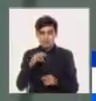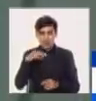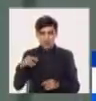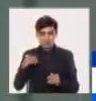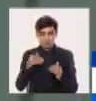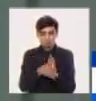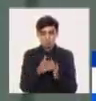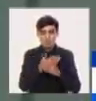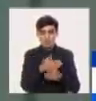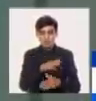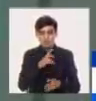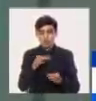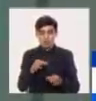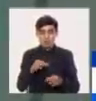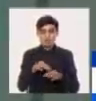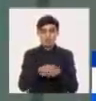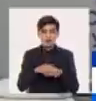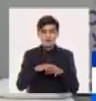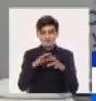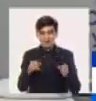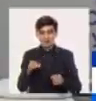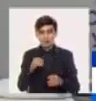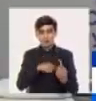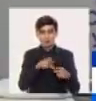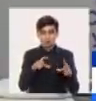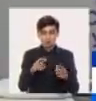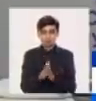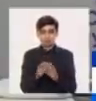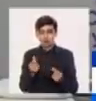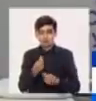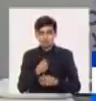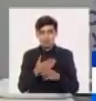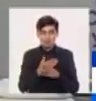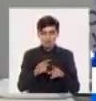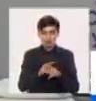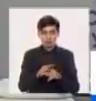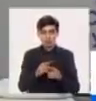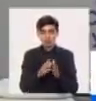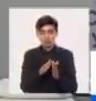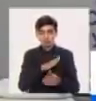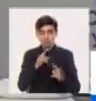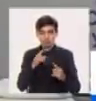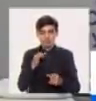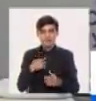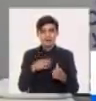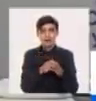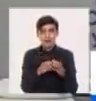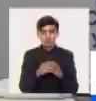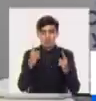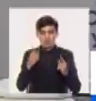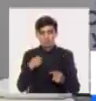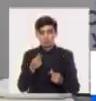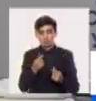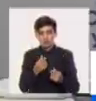билік әлі де кәсіпкерлерден жәрдем сұрап жатыр. Шынында осы ірі компаниялардан біз көмек алдық.